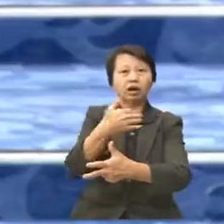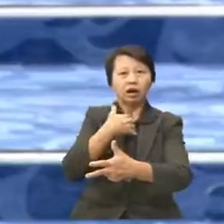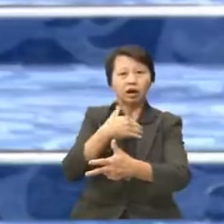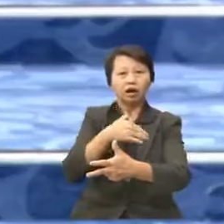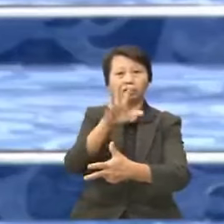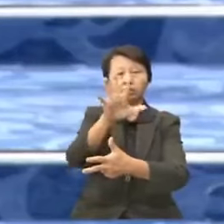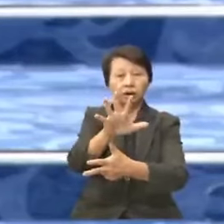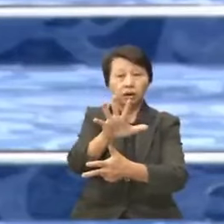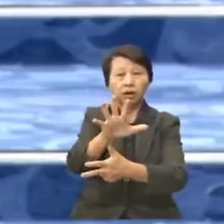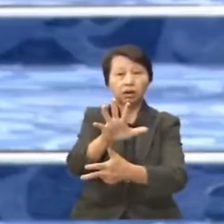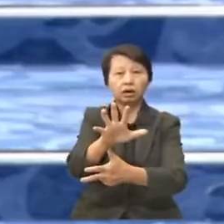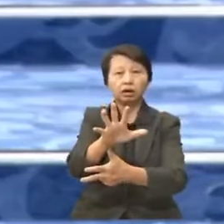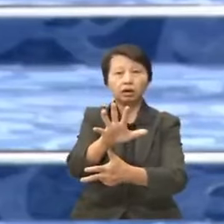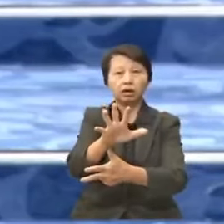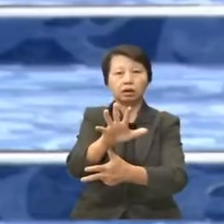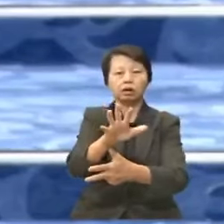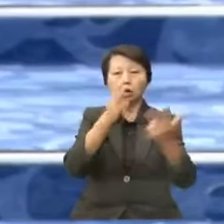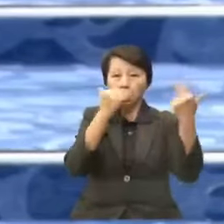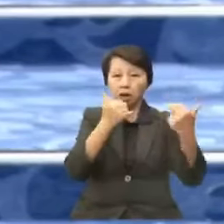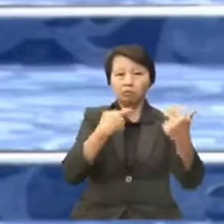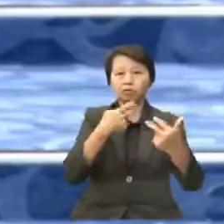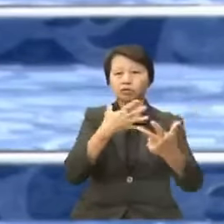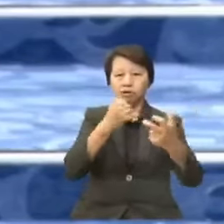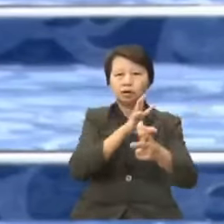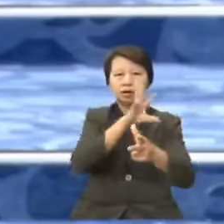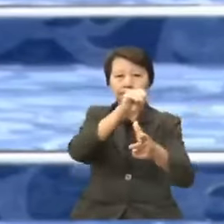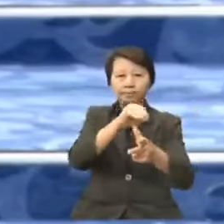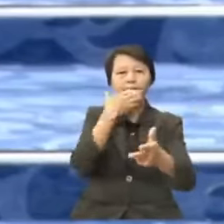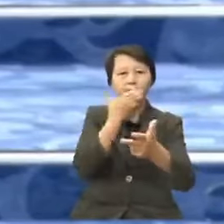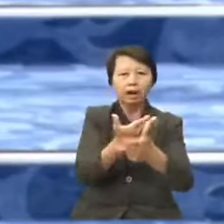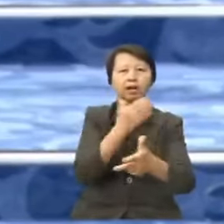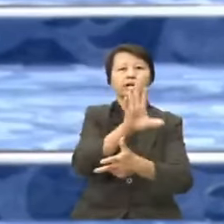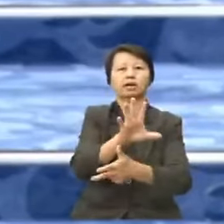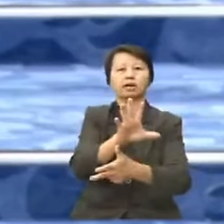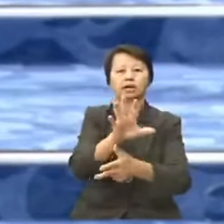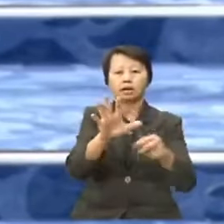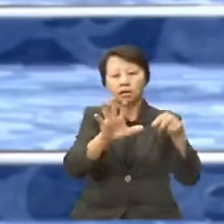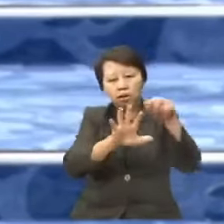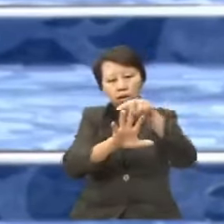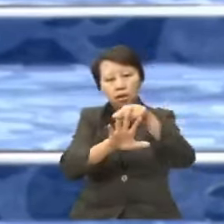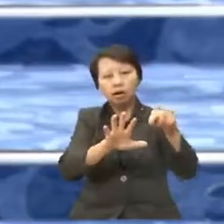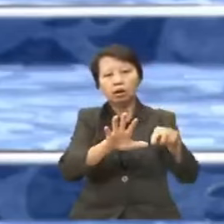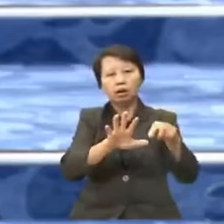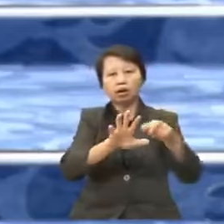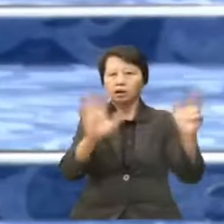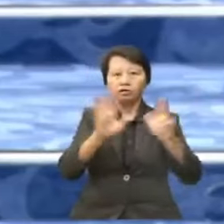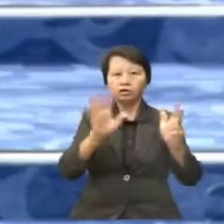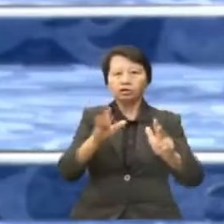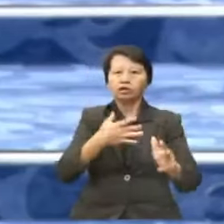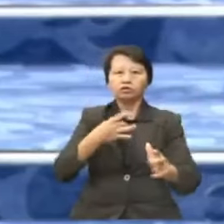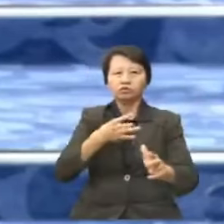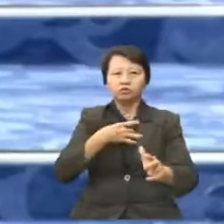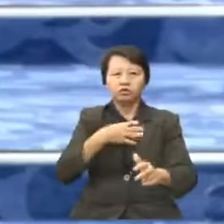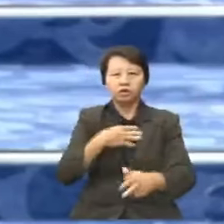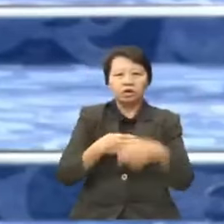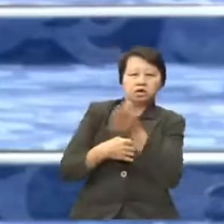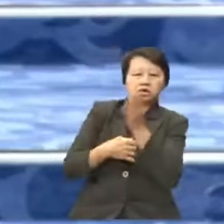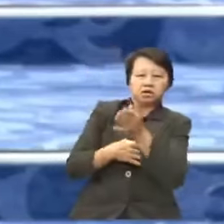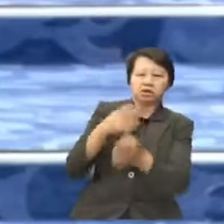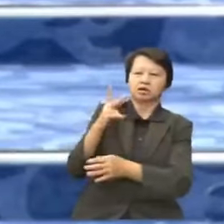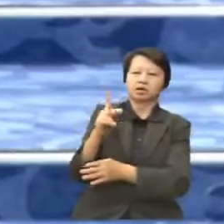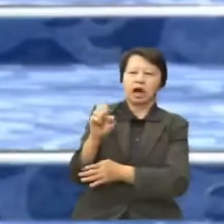lagi klasifikasinya mudah-mudahan kita nak tergolong yang baik-baik jadi don't simply kita accuse ini